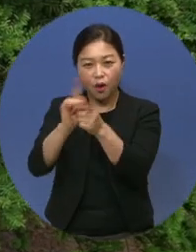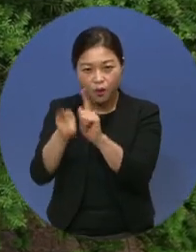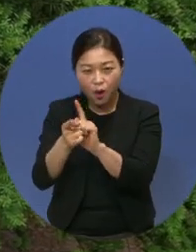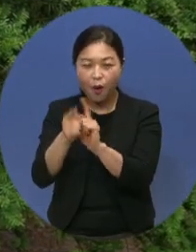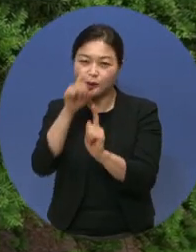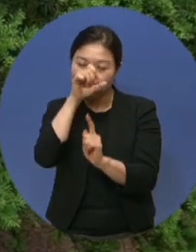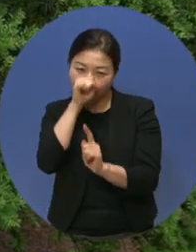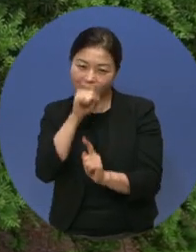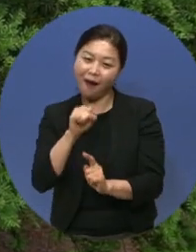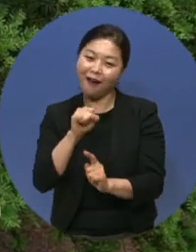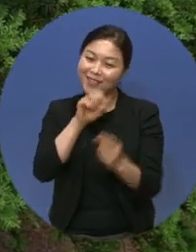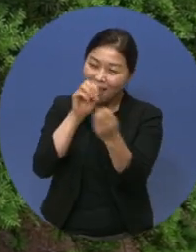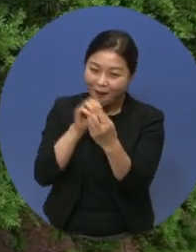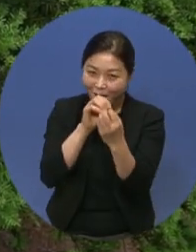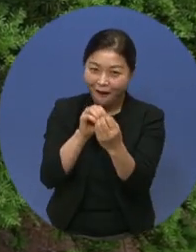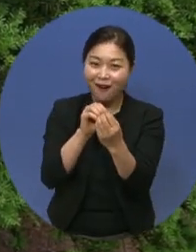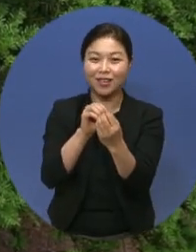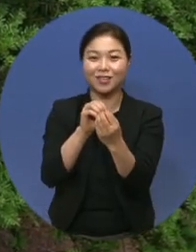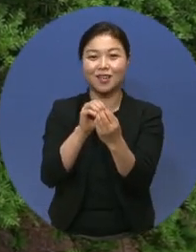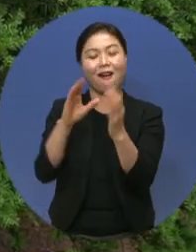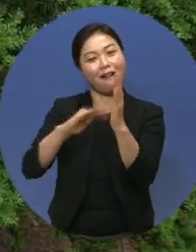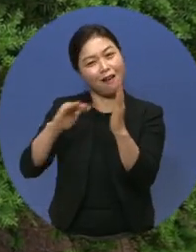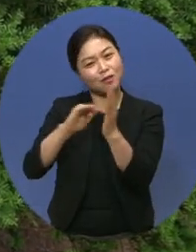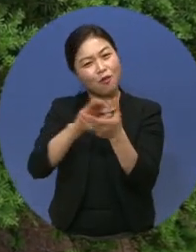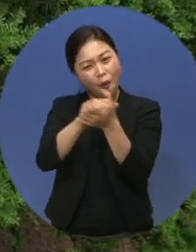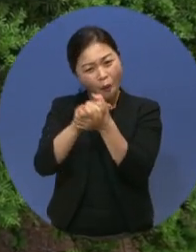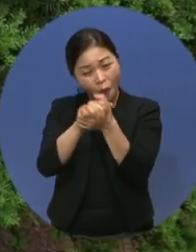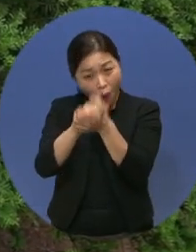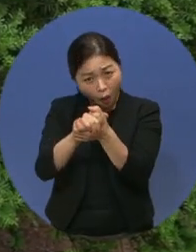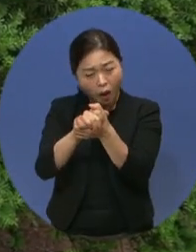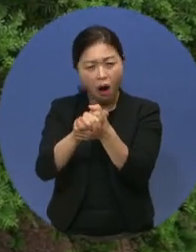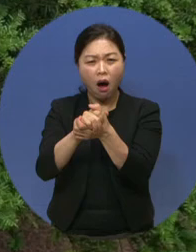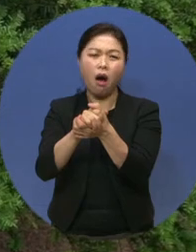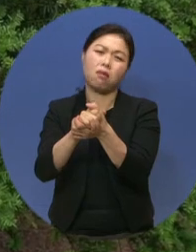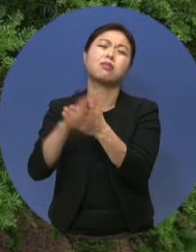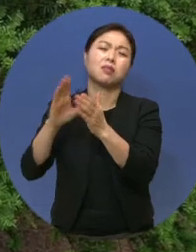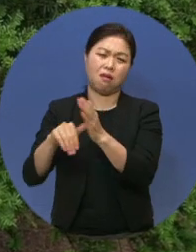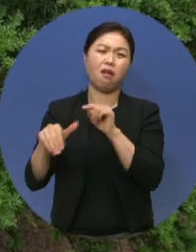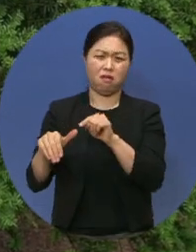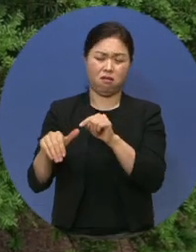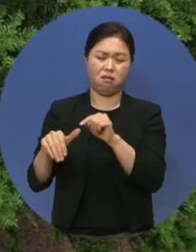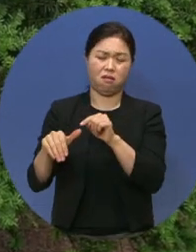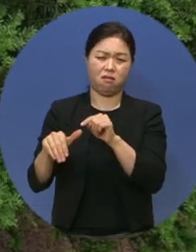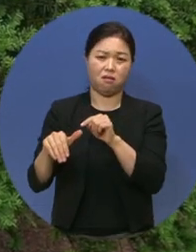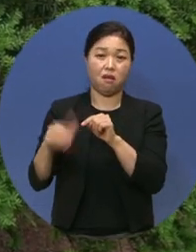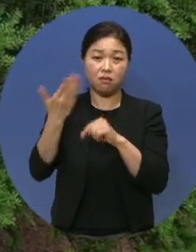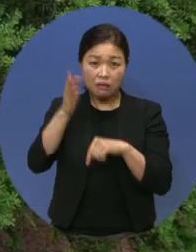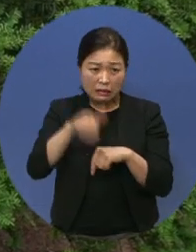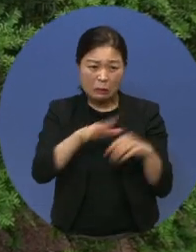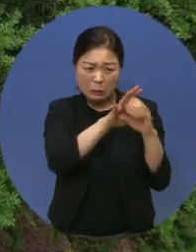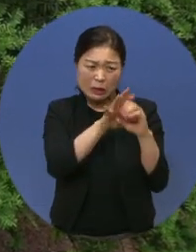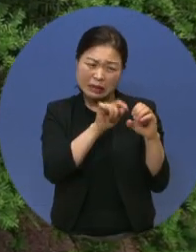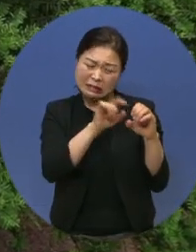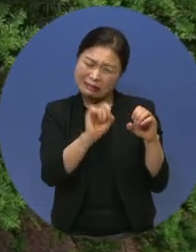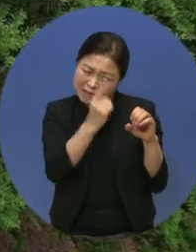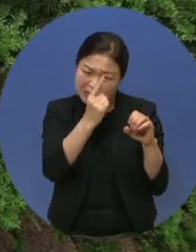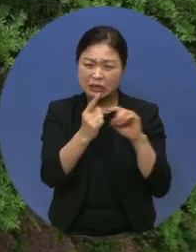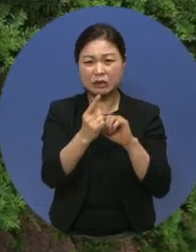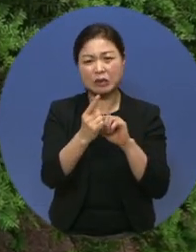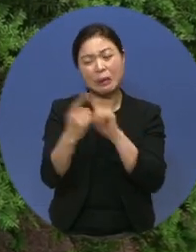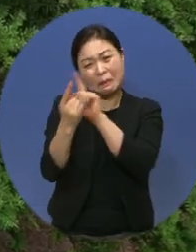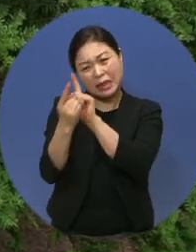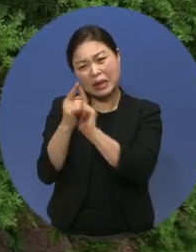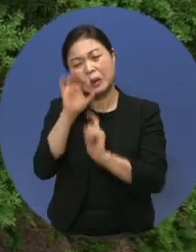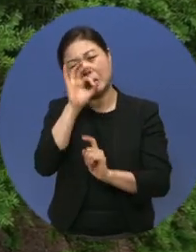좋은 덕담하면서 가정의 우애를 나눌 이 시점에 참 어려운 이 코로나 때문에 그러지 못하는